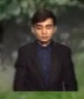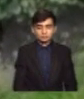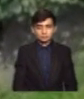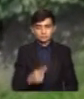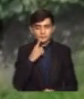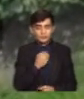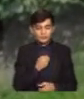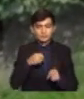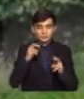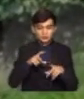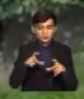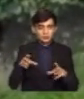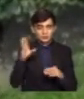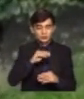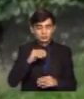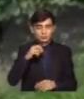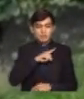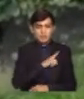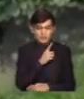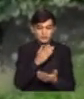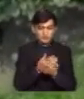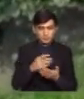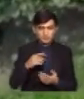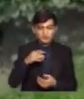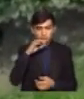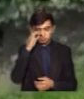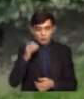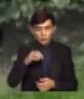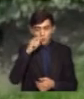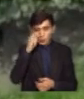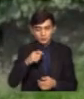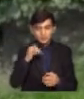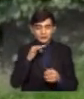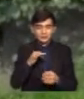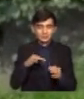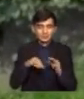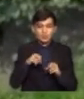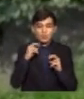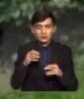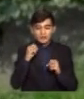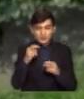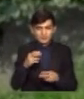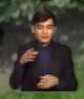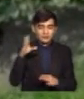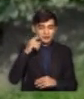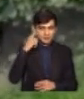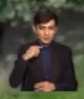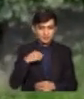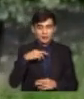Военные специалисты имеют профессиональный опыт вирусологии и микробиологии, знают, как обезопасить себя и как вести профилактику,